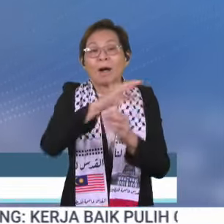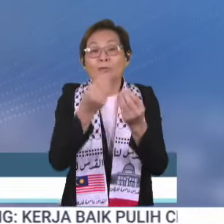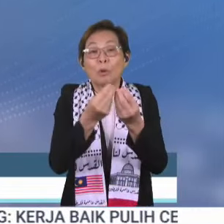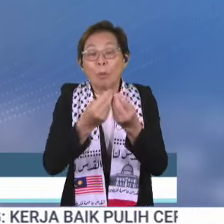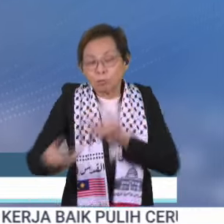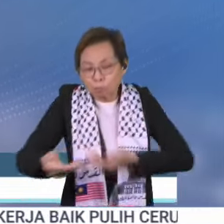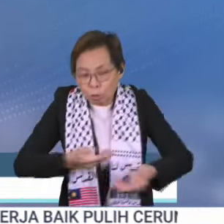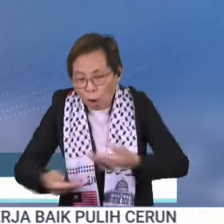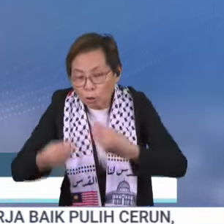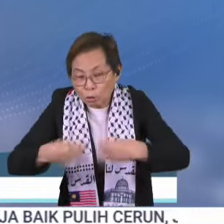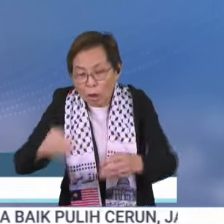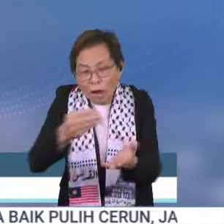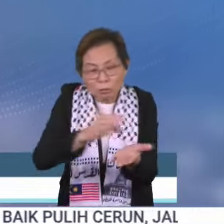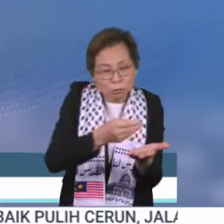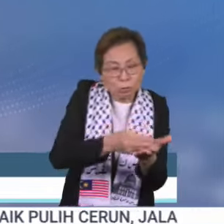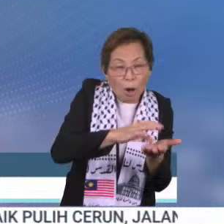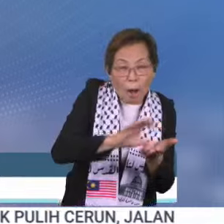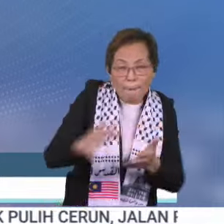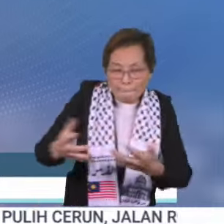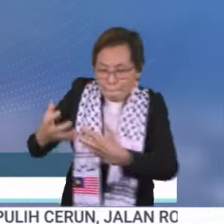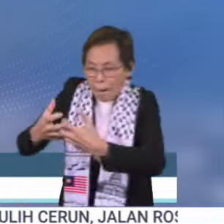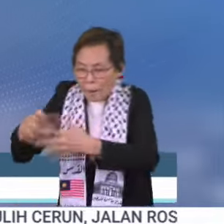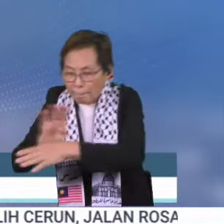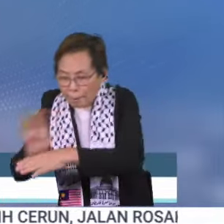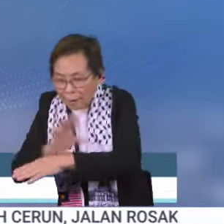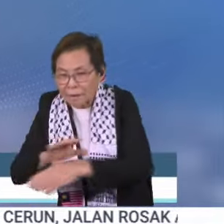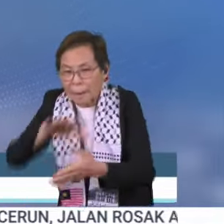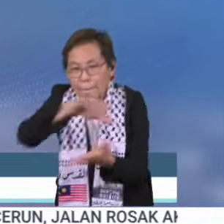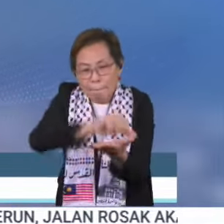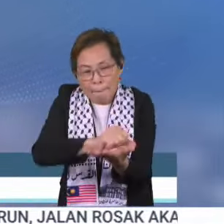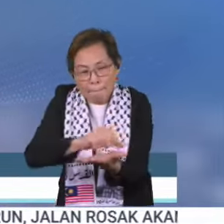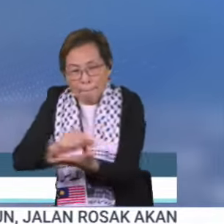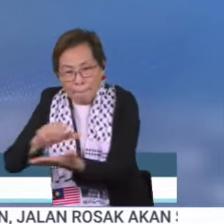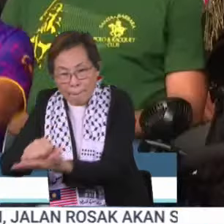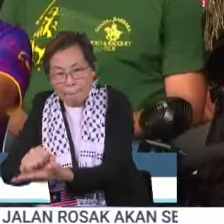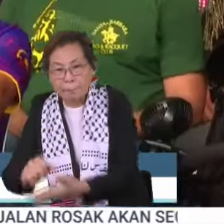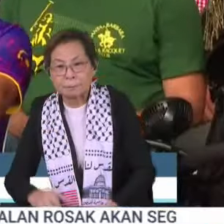transaksi jualan tunai padanan perniagaan dan tempahan